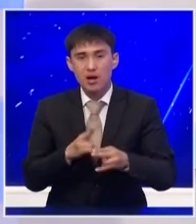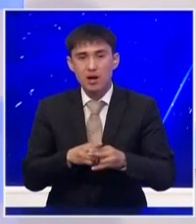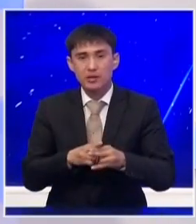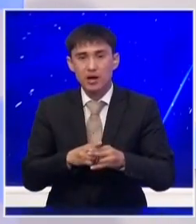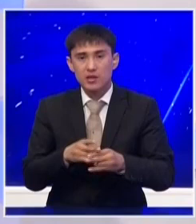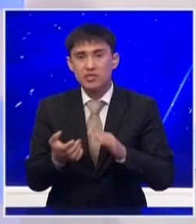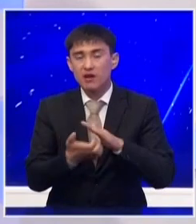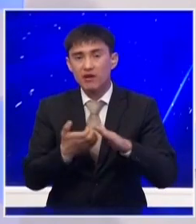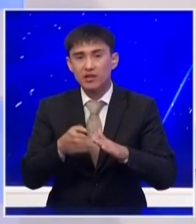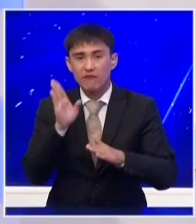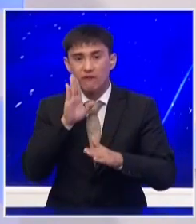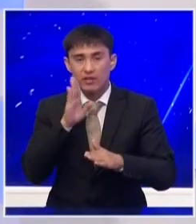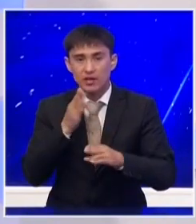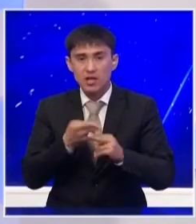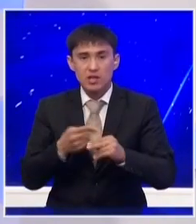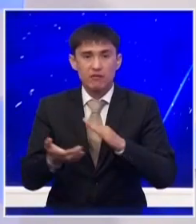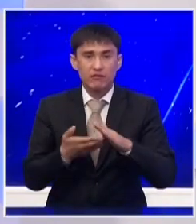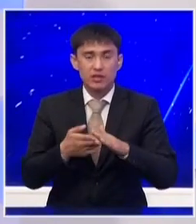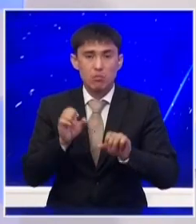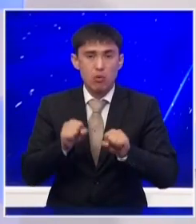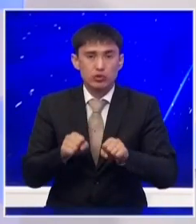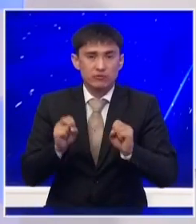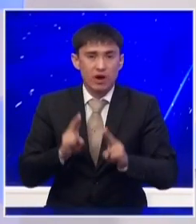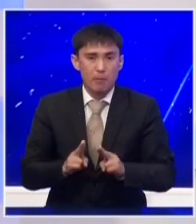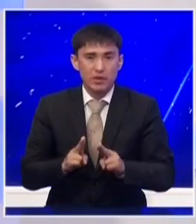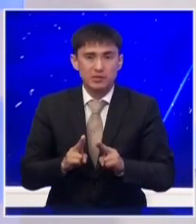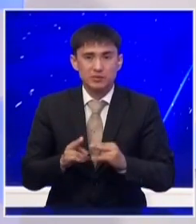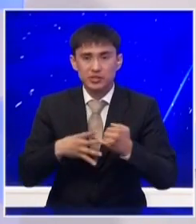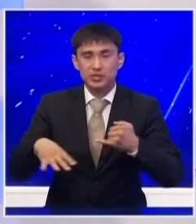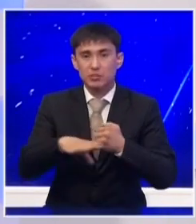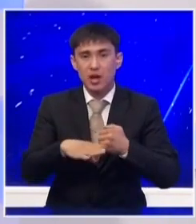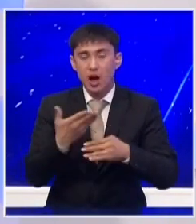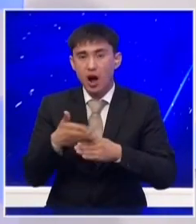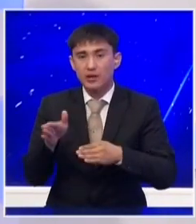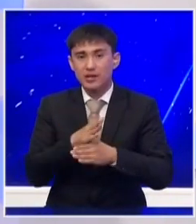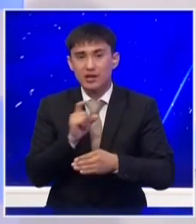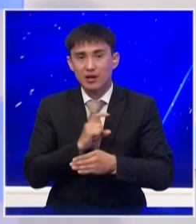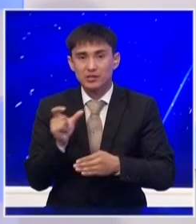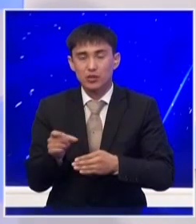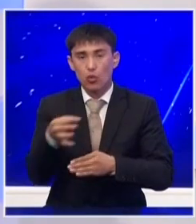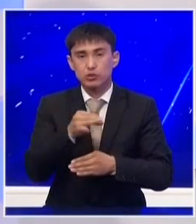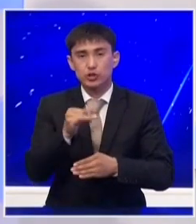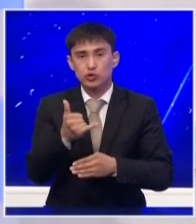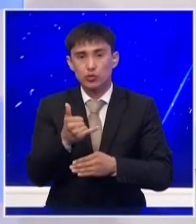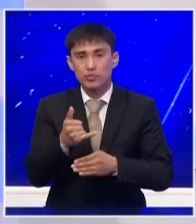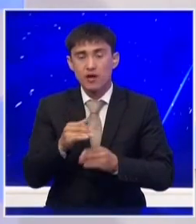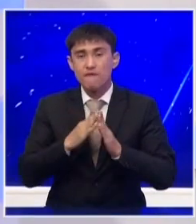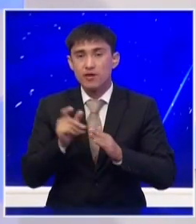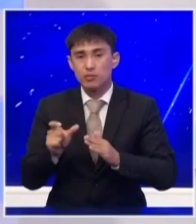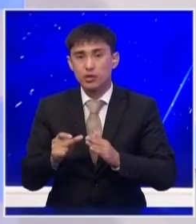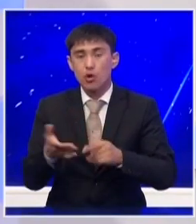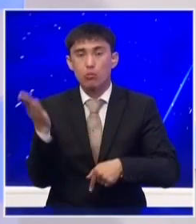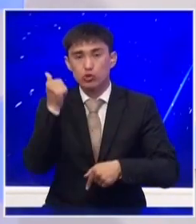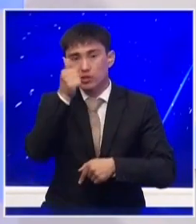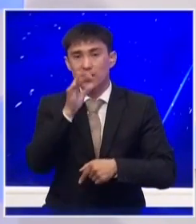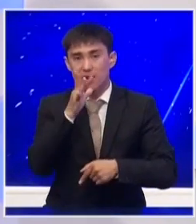отсутствие поливной воды. Именно нехватка воды может поставить под риск земельные наделы отдельных крестьян области Жетысу. Фермеры, с учетом прошлых лет,